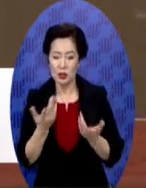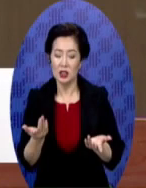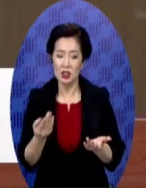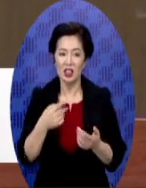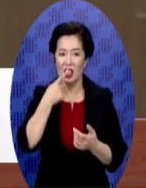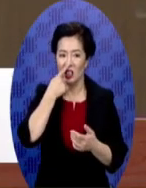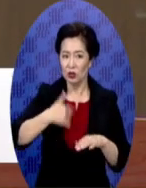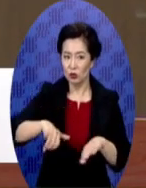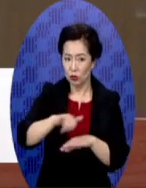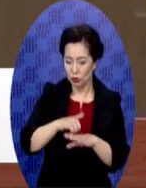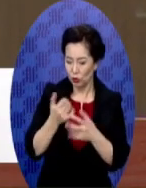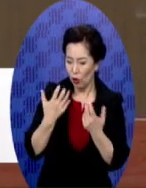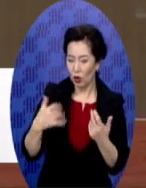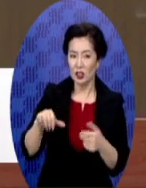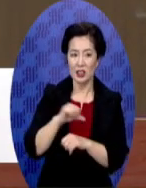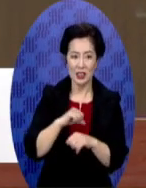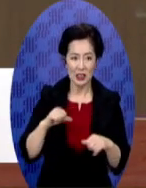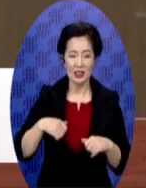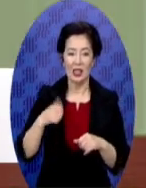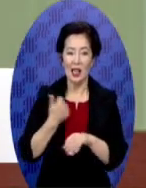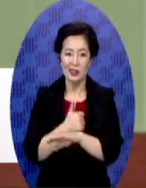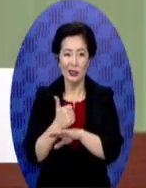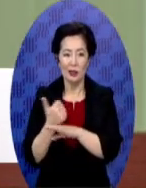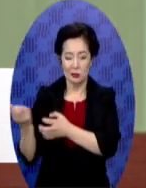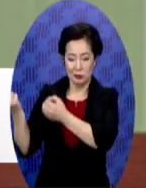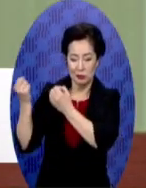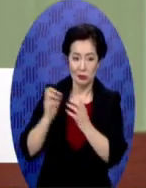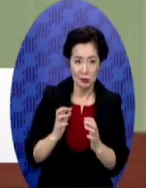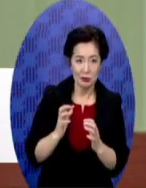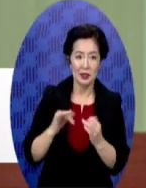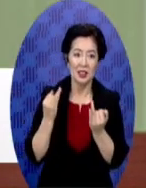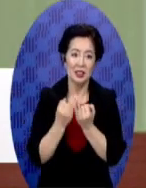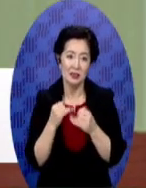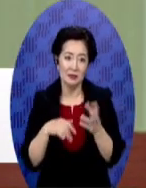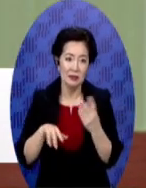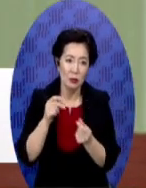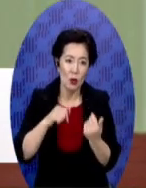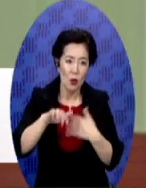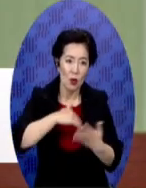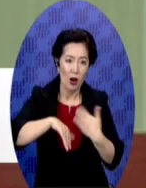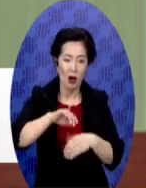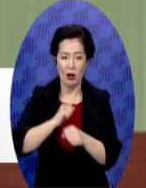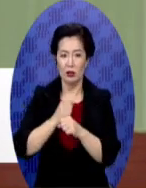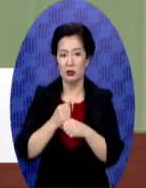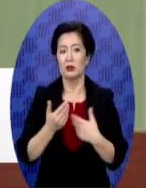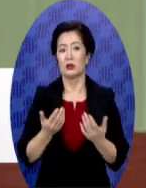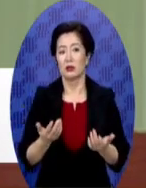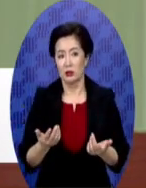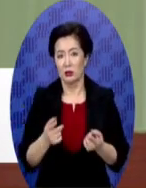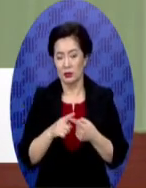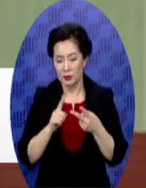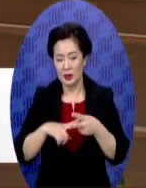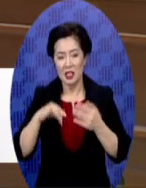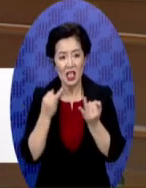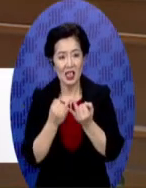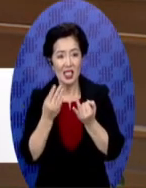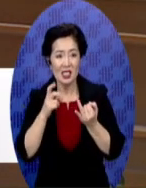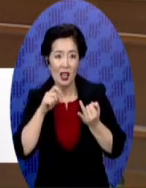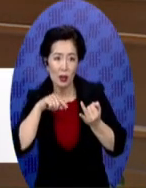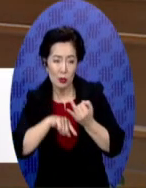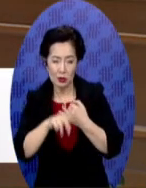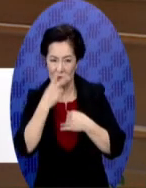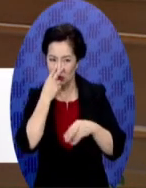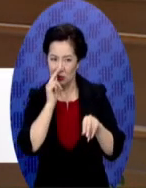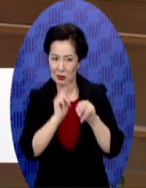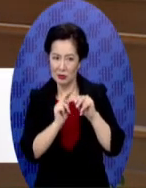улсын олон зуун иргэн жуулчны визээр Монголд нэвтэрч цахим орчинд мөнгө угаах ажиллагааг явуулсан. Энэ бол цаашид цахим орчинд хяналтаа